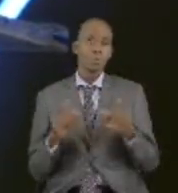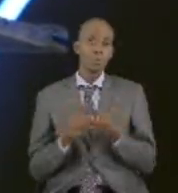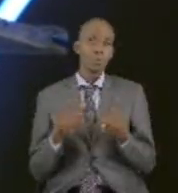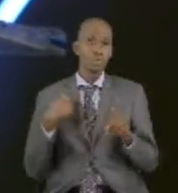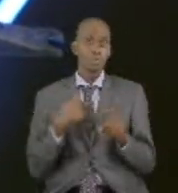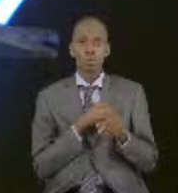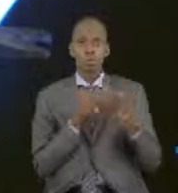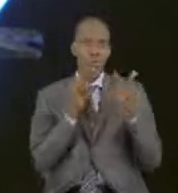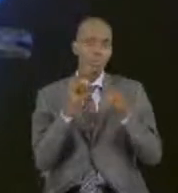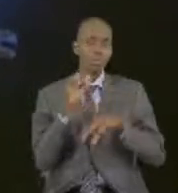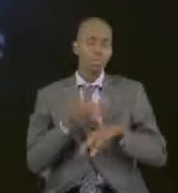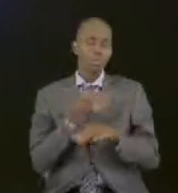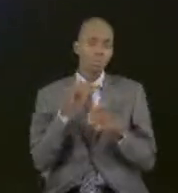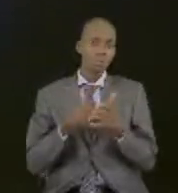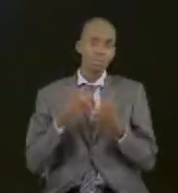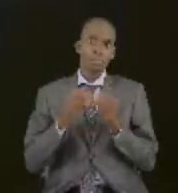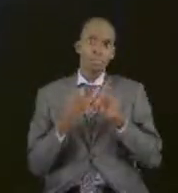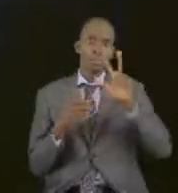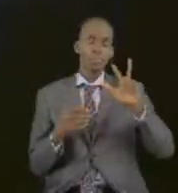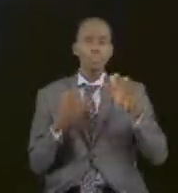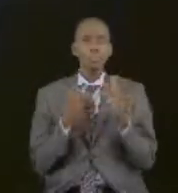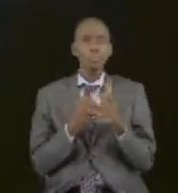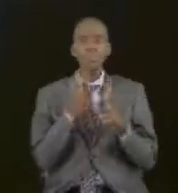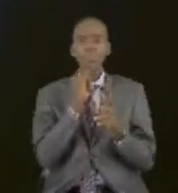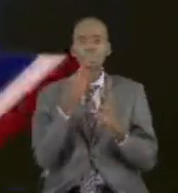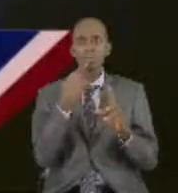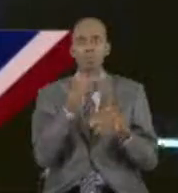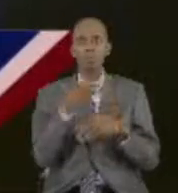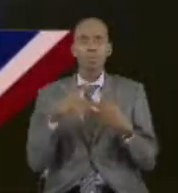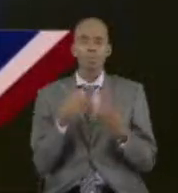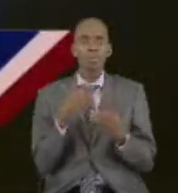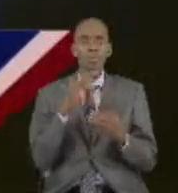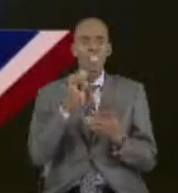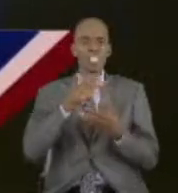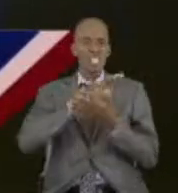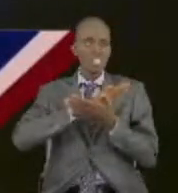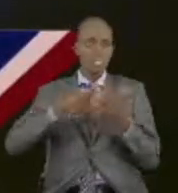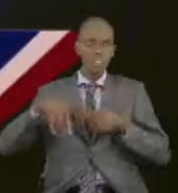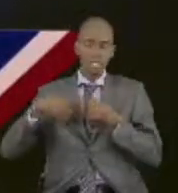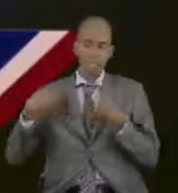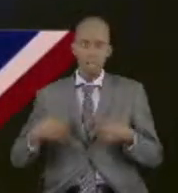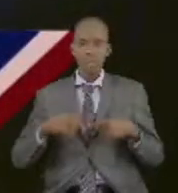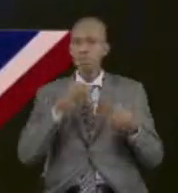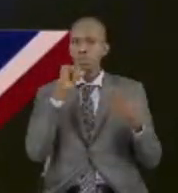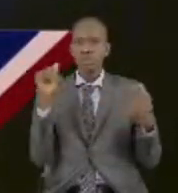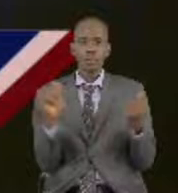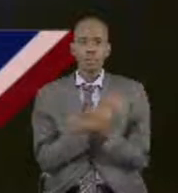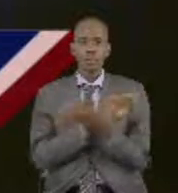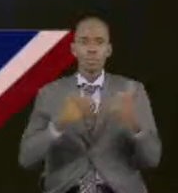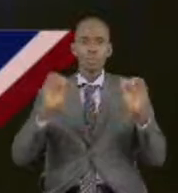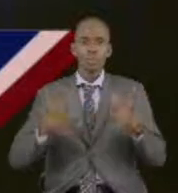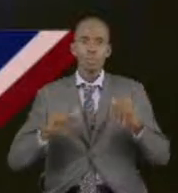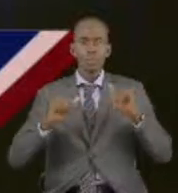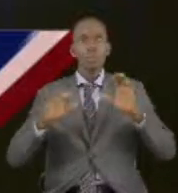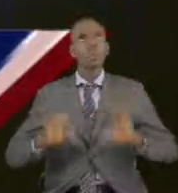troisième élément ici, il nous parle de la consécration de